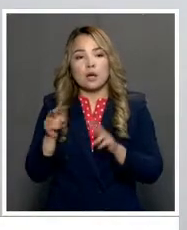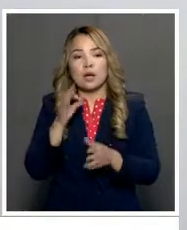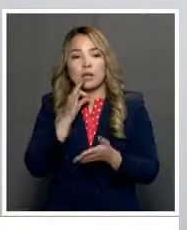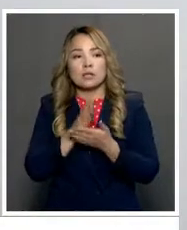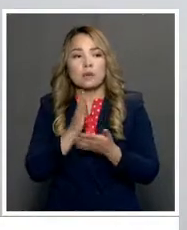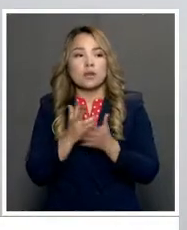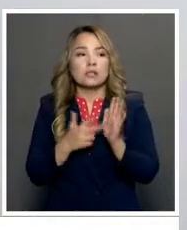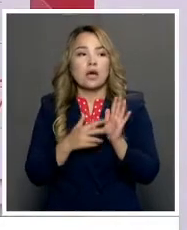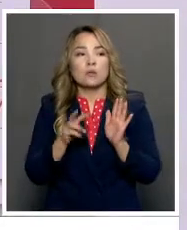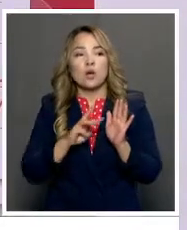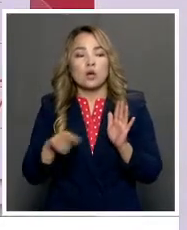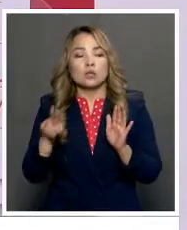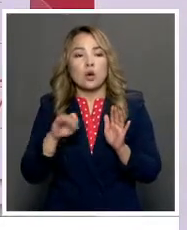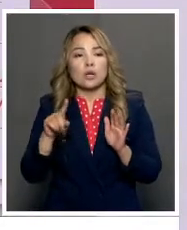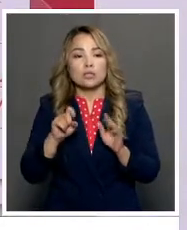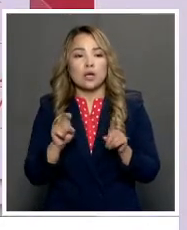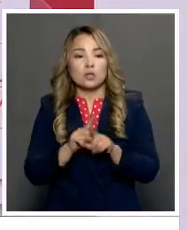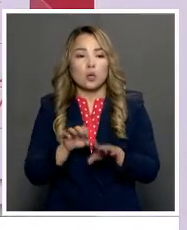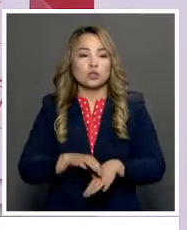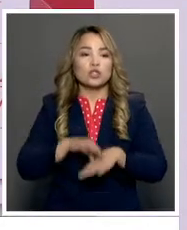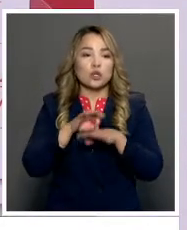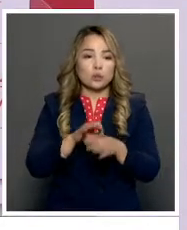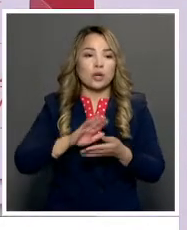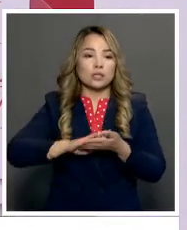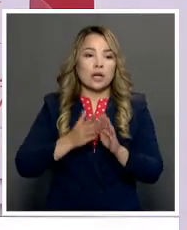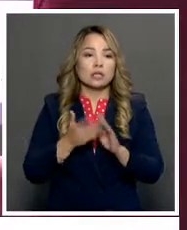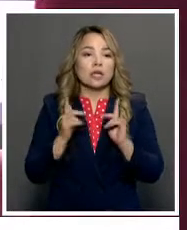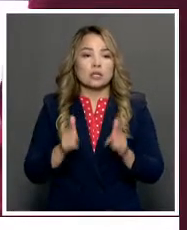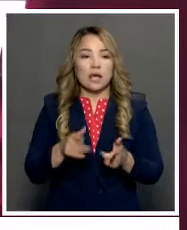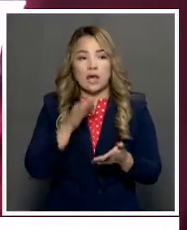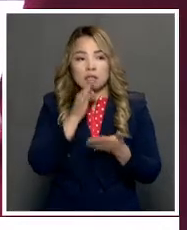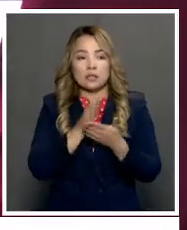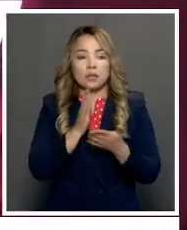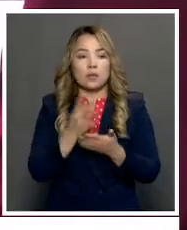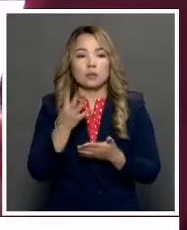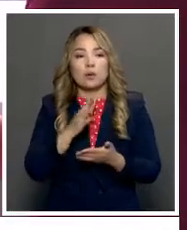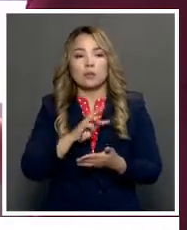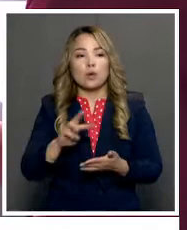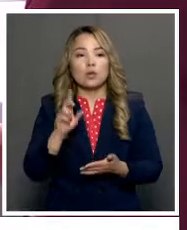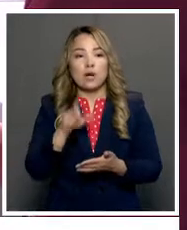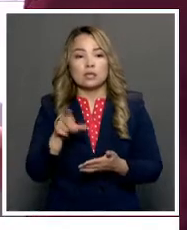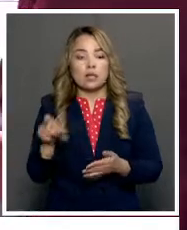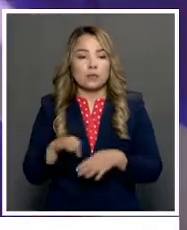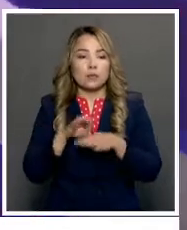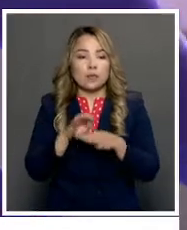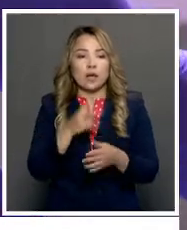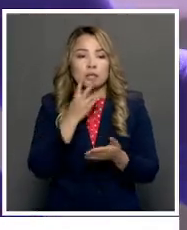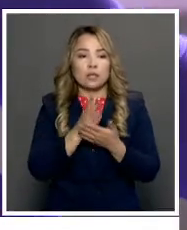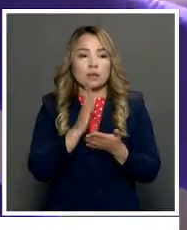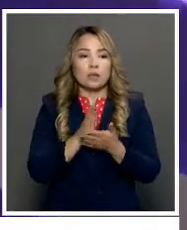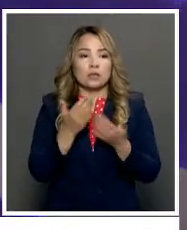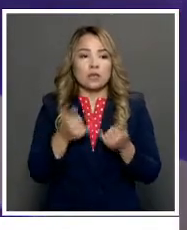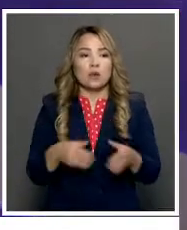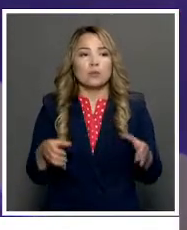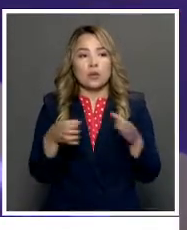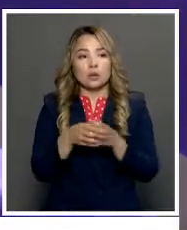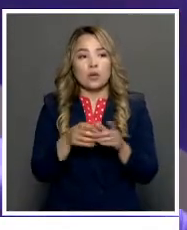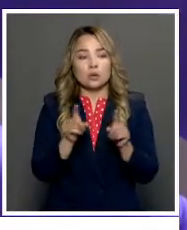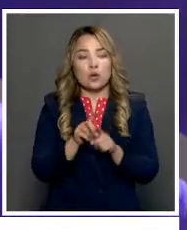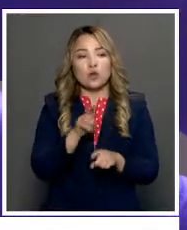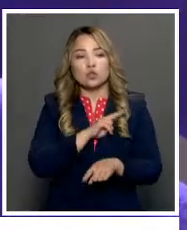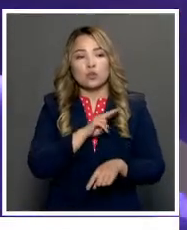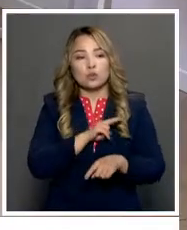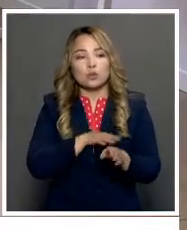тағы 8 миллион доза вакцинаны жеткізу бойынша келісім жасалғанын айтты. Ол 4 миллион адамға жетеді. Үкімет басшысы мониторинг топтарының жұмысын